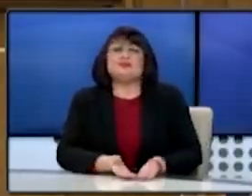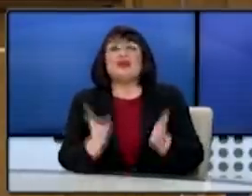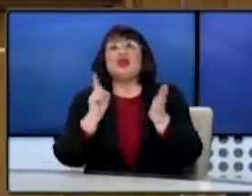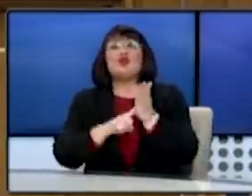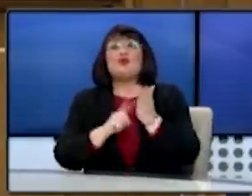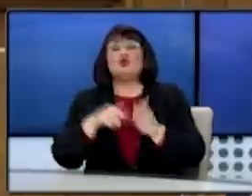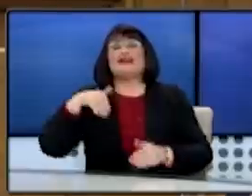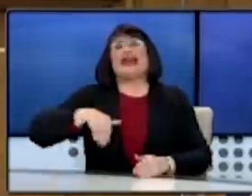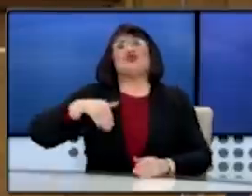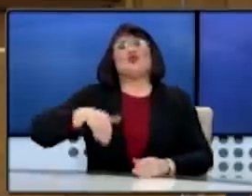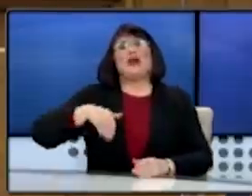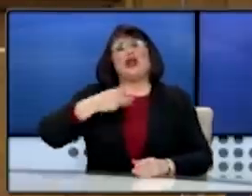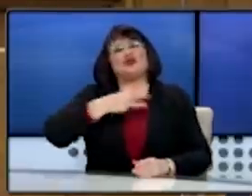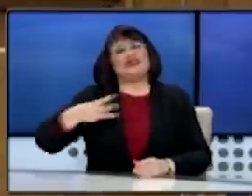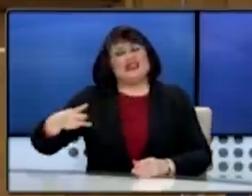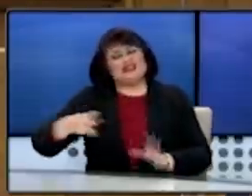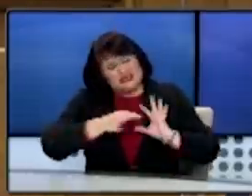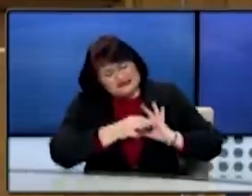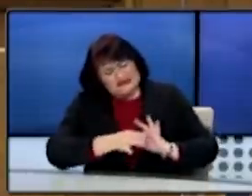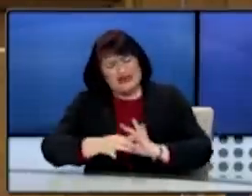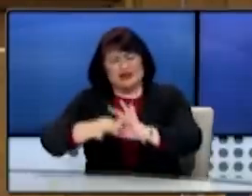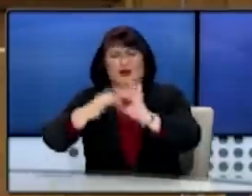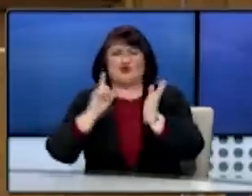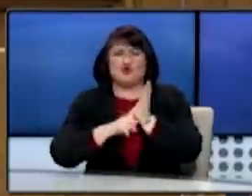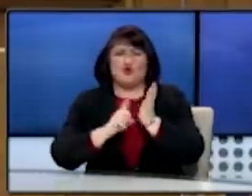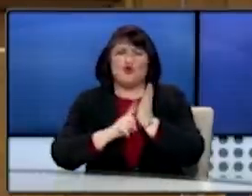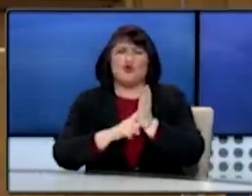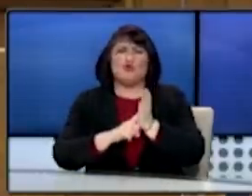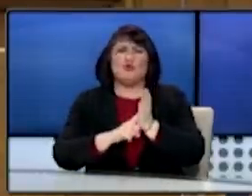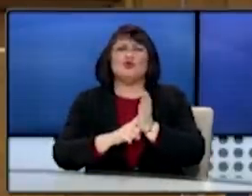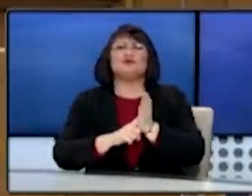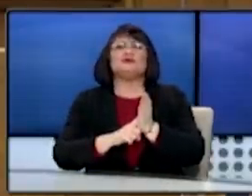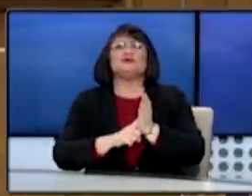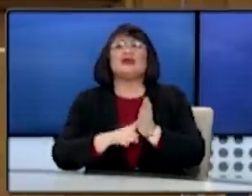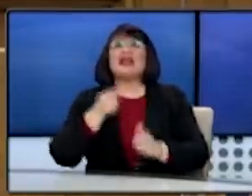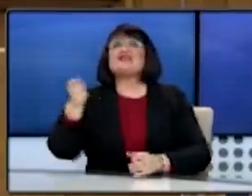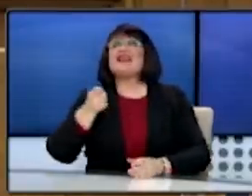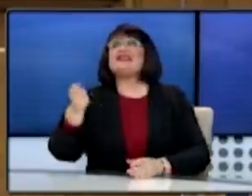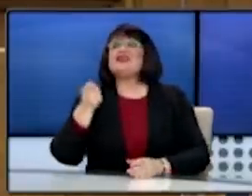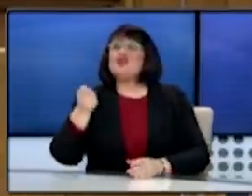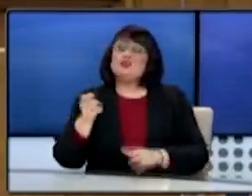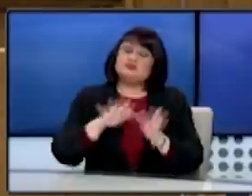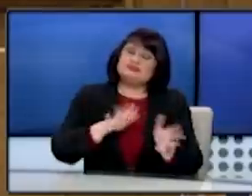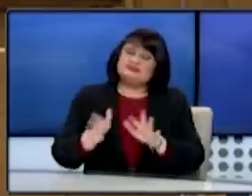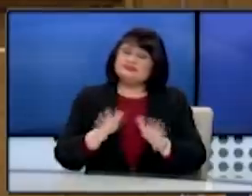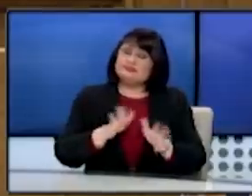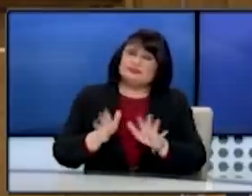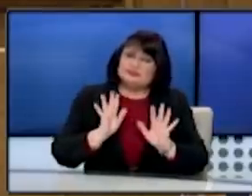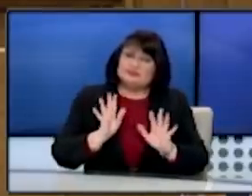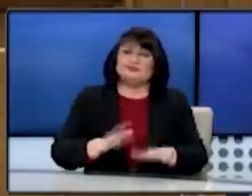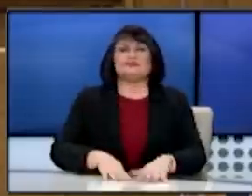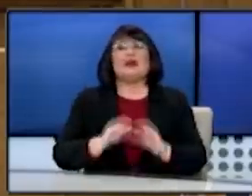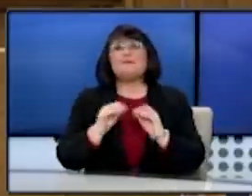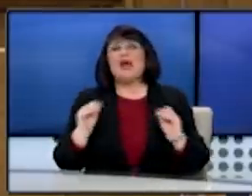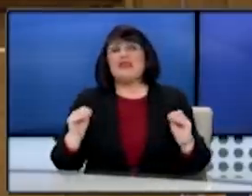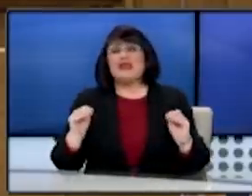νόμος Κατρούγκαλου του ΣΥΡΙΖΑ και η συνέχεια του ο νόμος για το τζογάρισμα του ασφαλιστικού. Για την